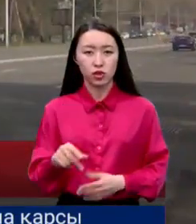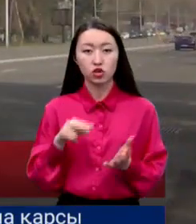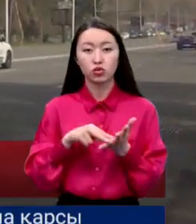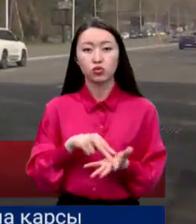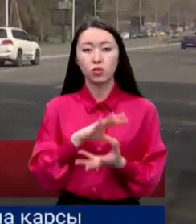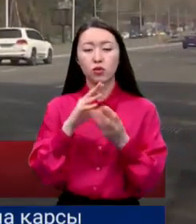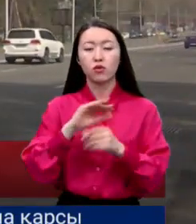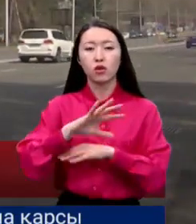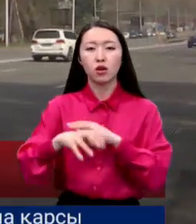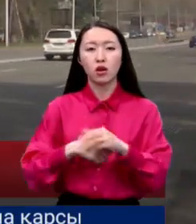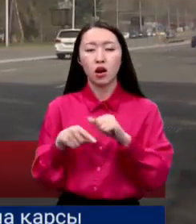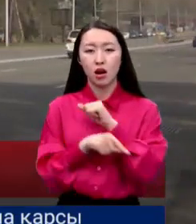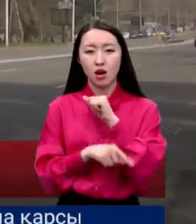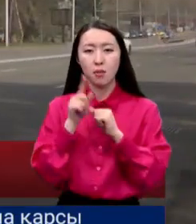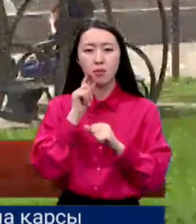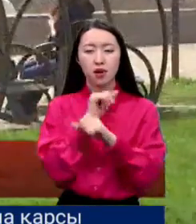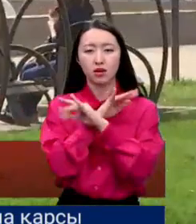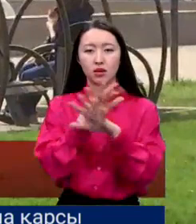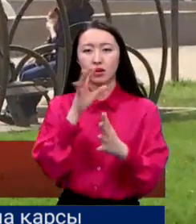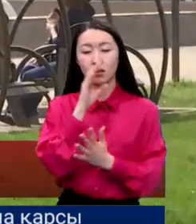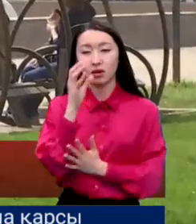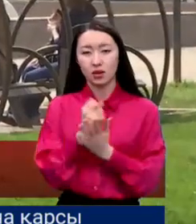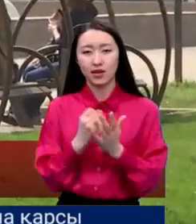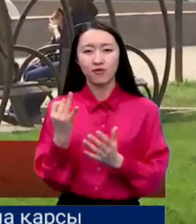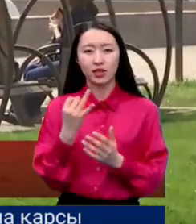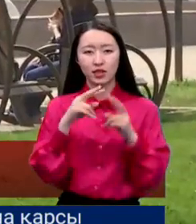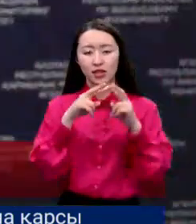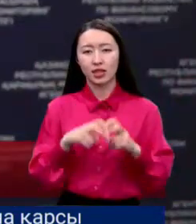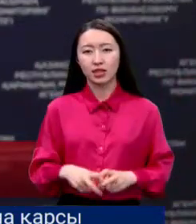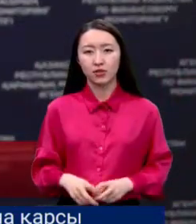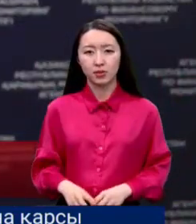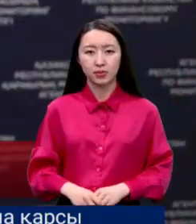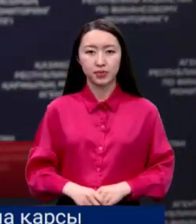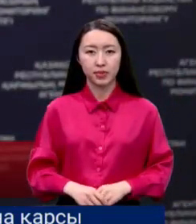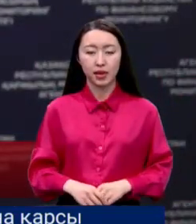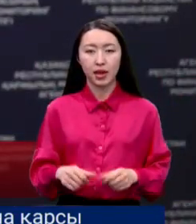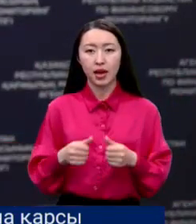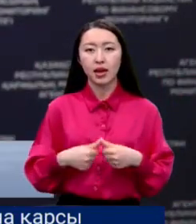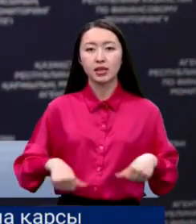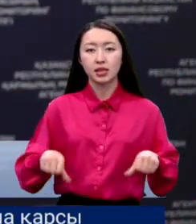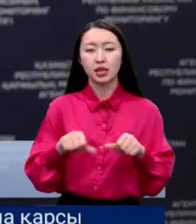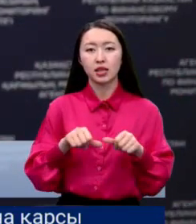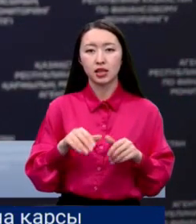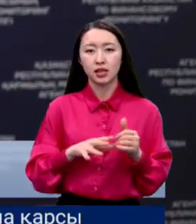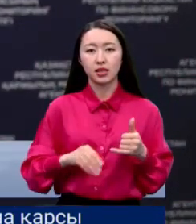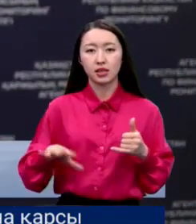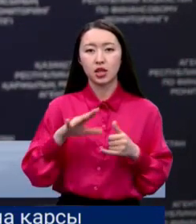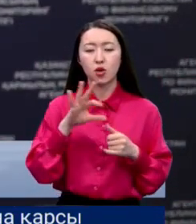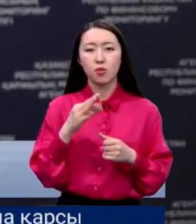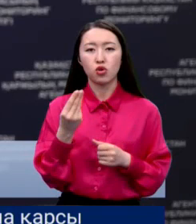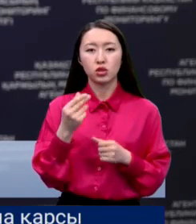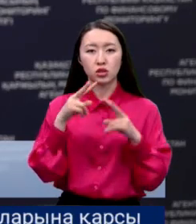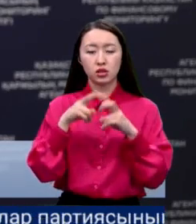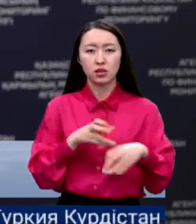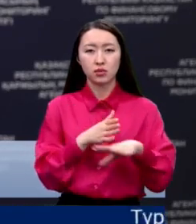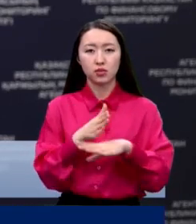похищенных коррупционерами денег пока не разглашается в интересах следствия. Территориальным департаментом агентства по финансовому мониторингу по